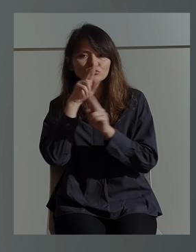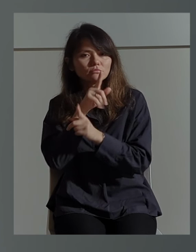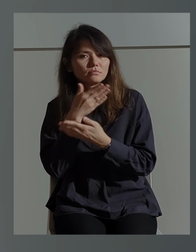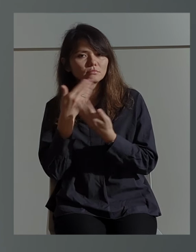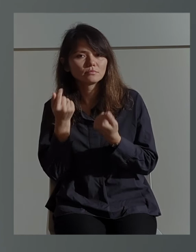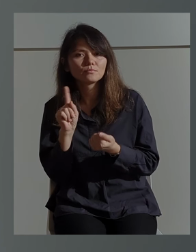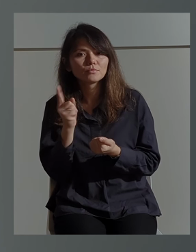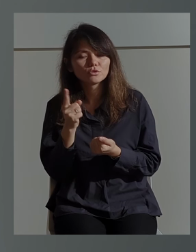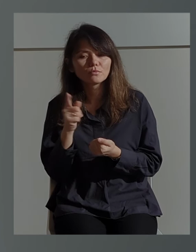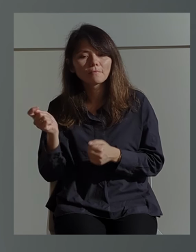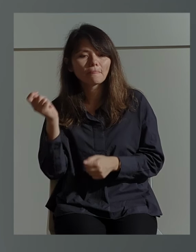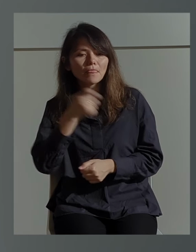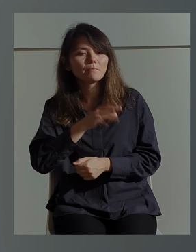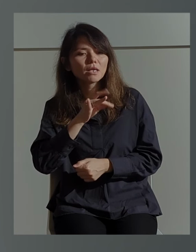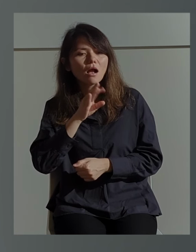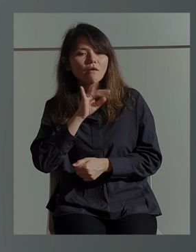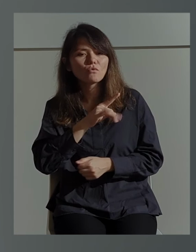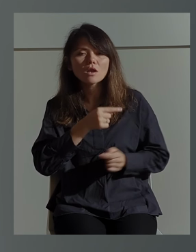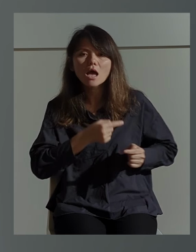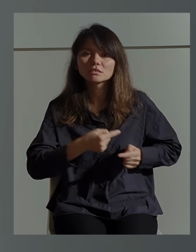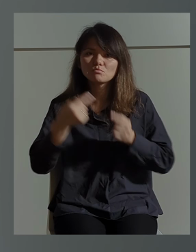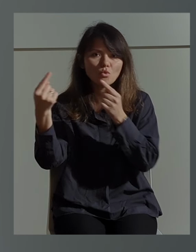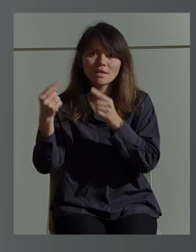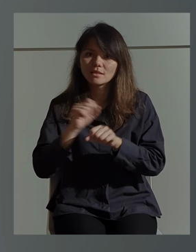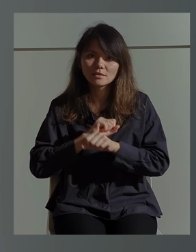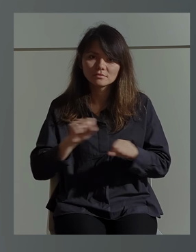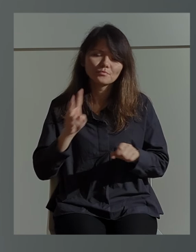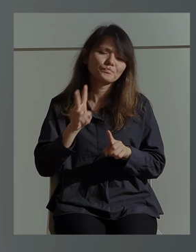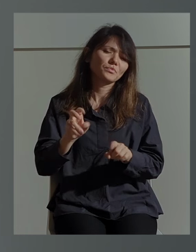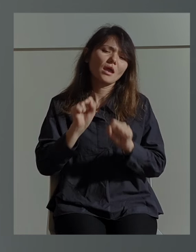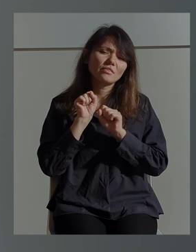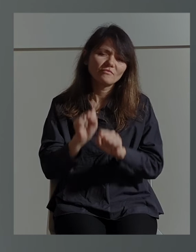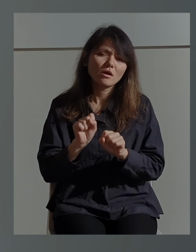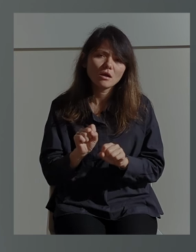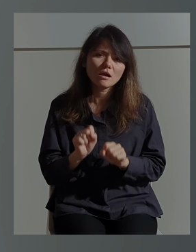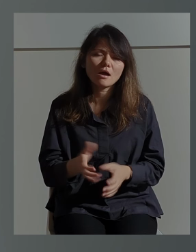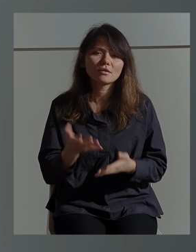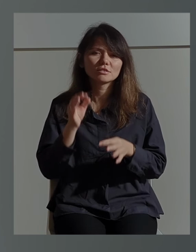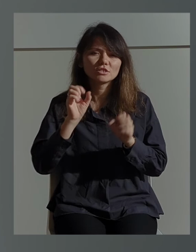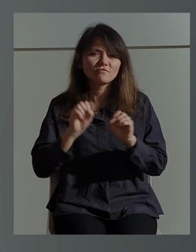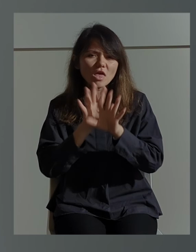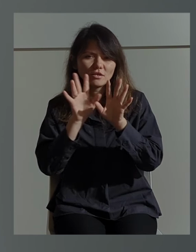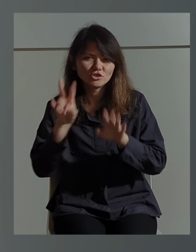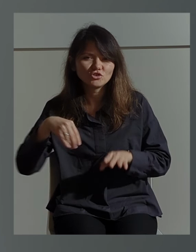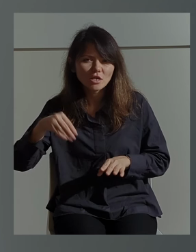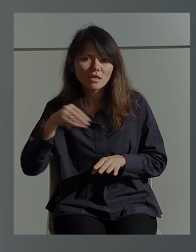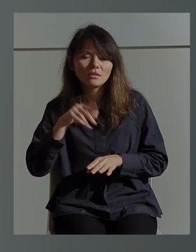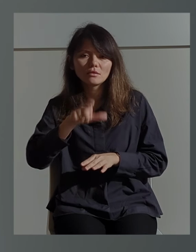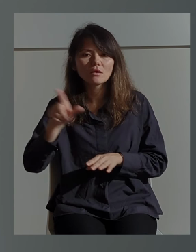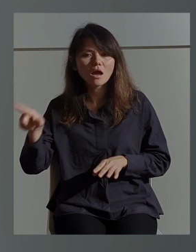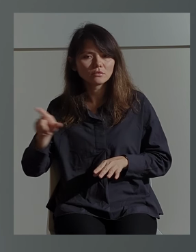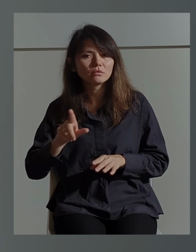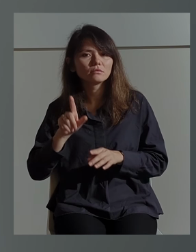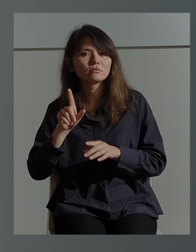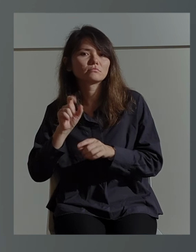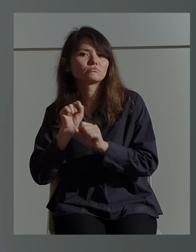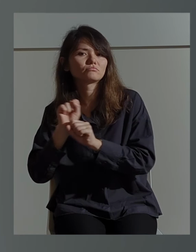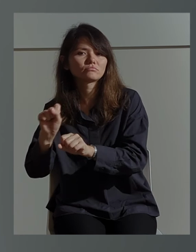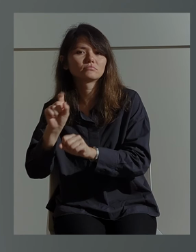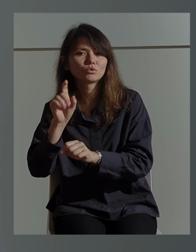потому что приговор нельзя оспорить адвокаты священники все работают на суд который выносит